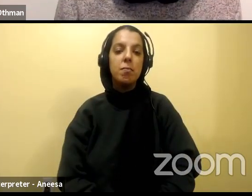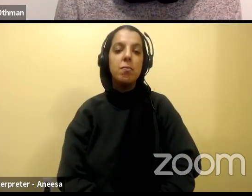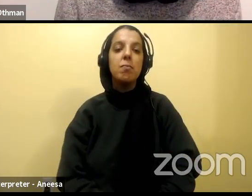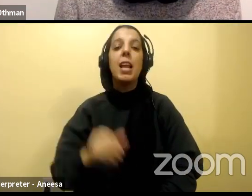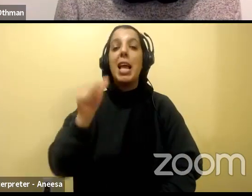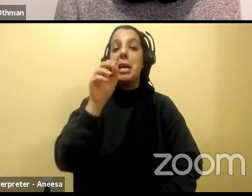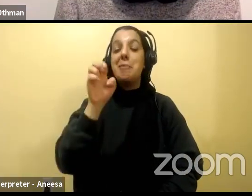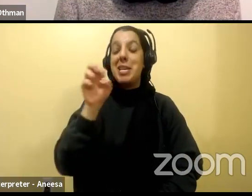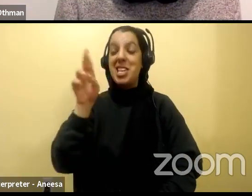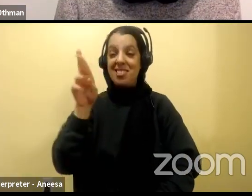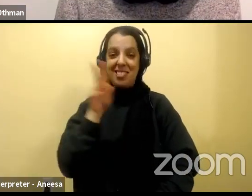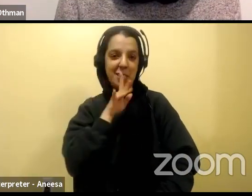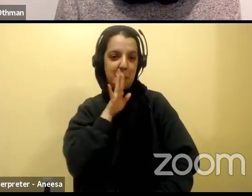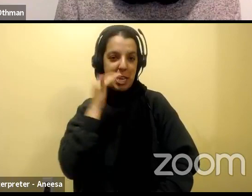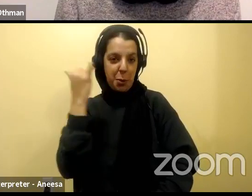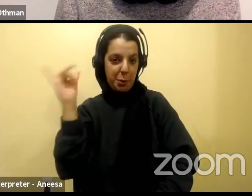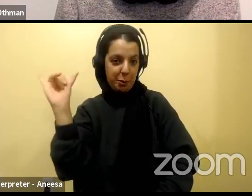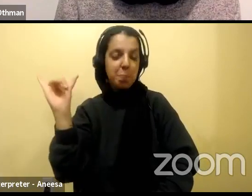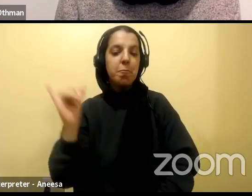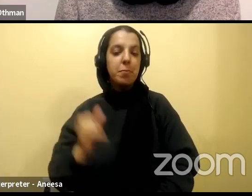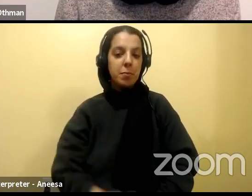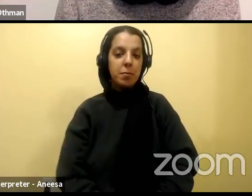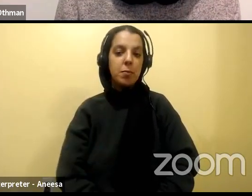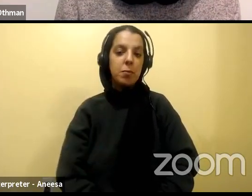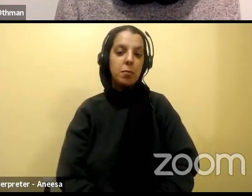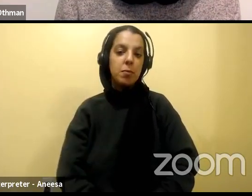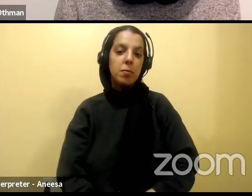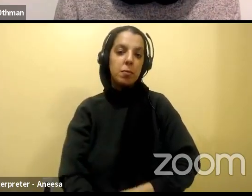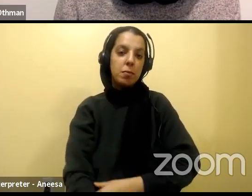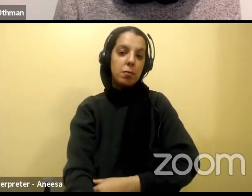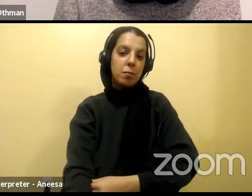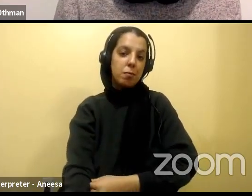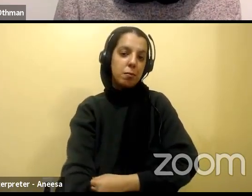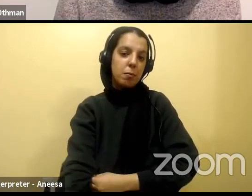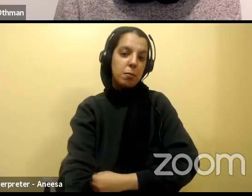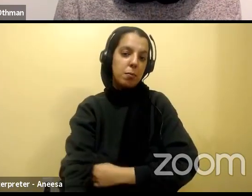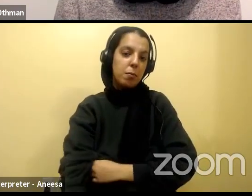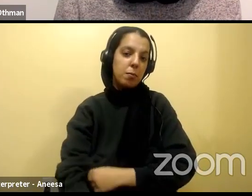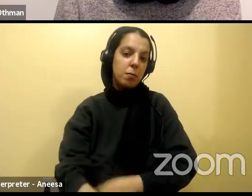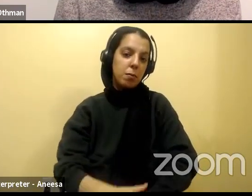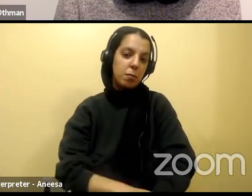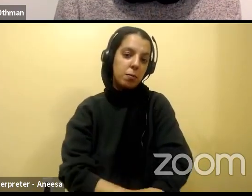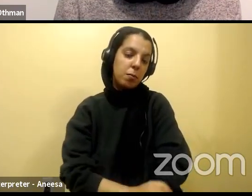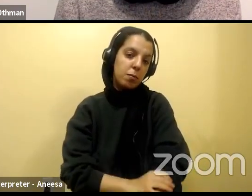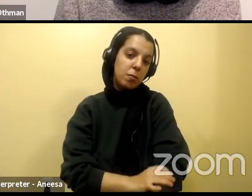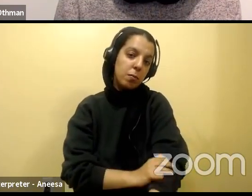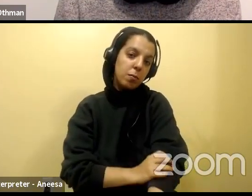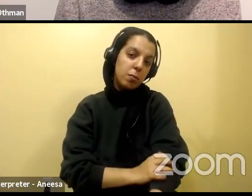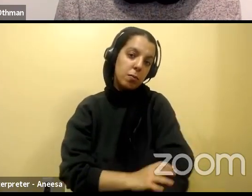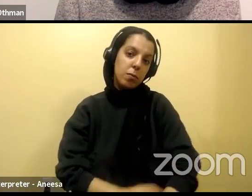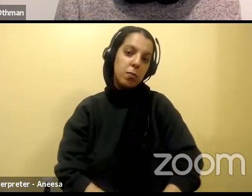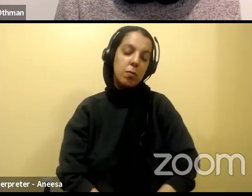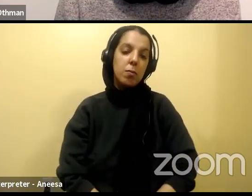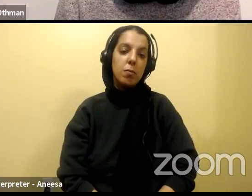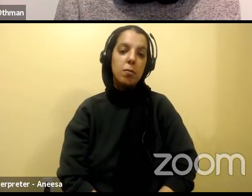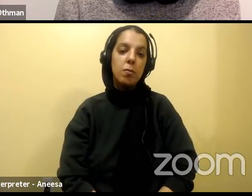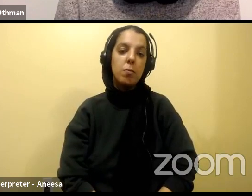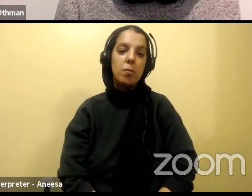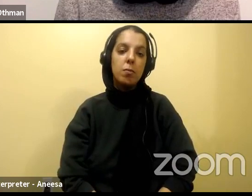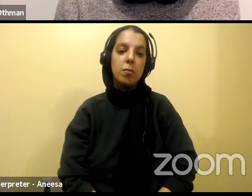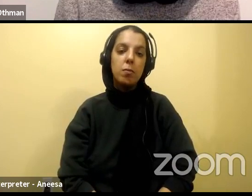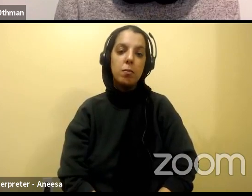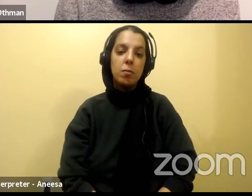ديما من خلال تجربتك الخاصة ممكن تشاركينا بعض المواقف الصعبة اللي واجهتك واستطعتي انك انت تتغلبي